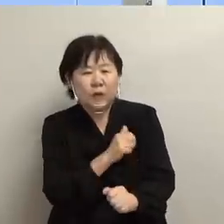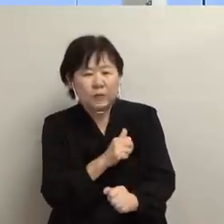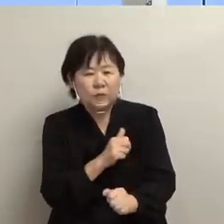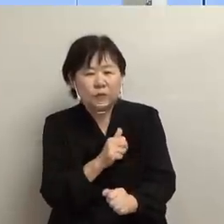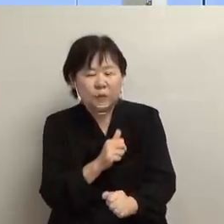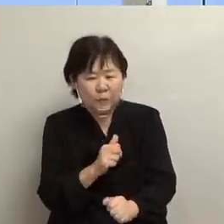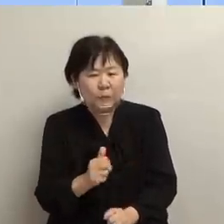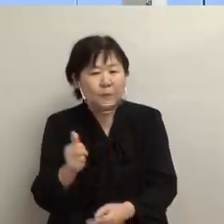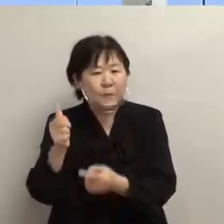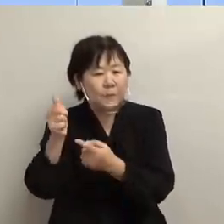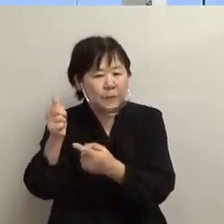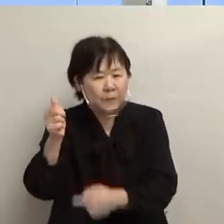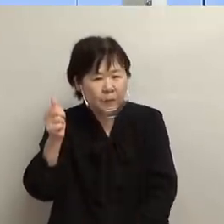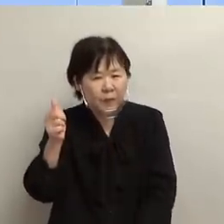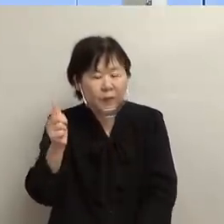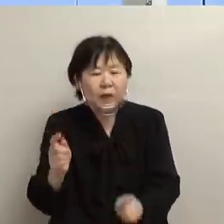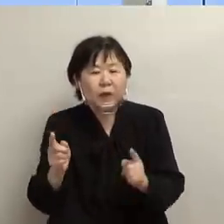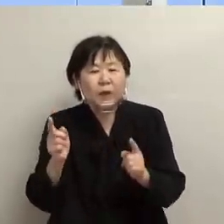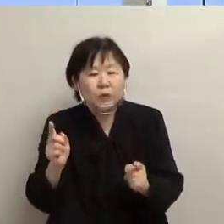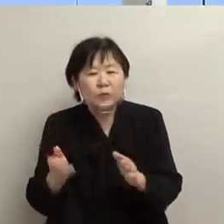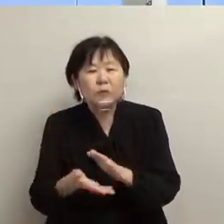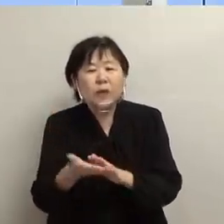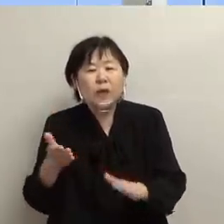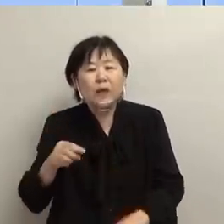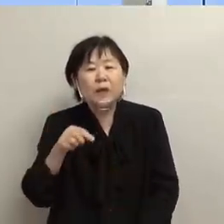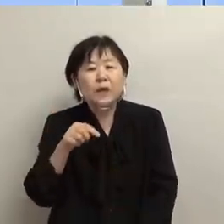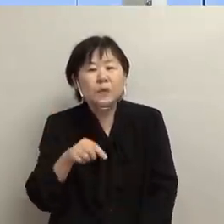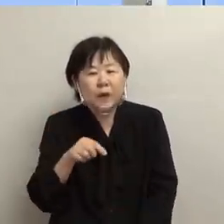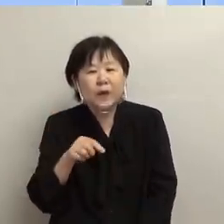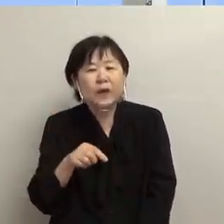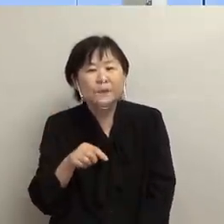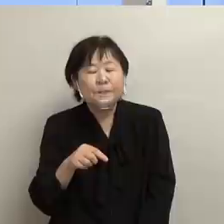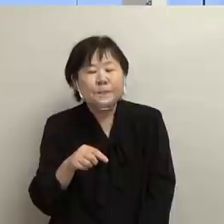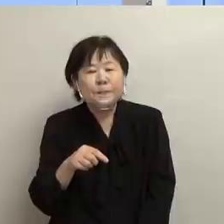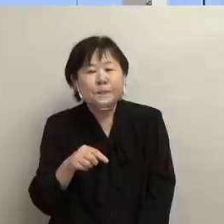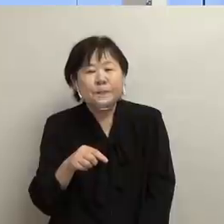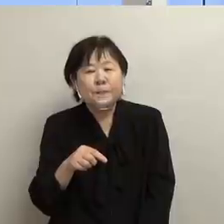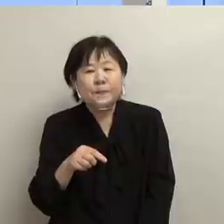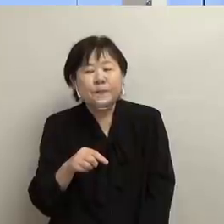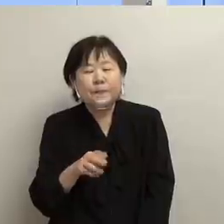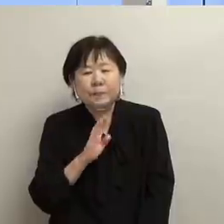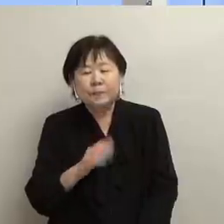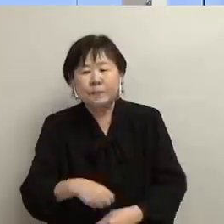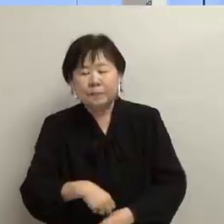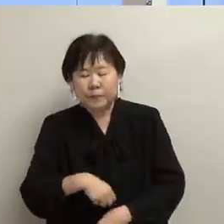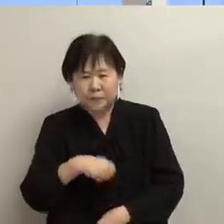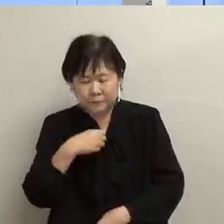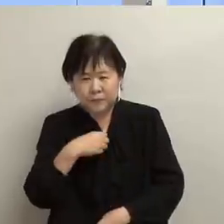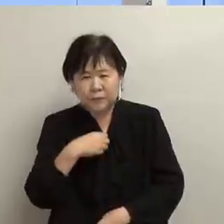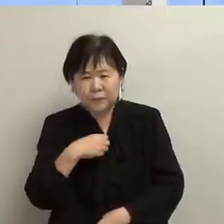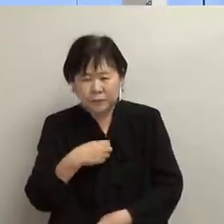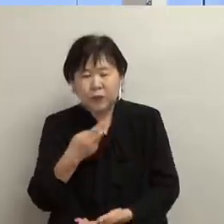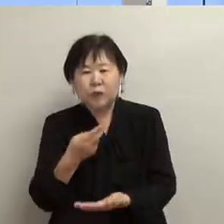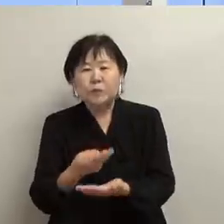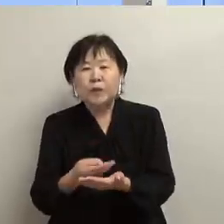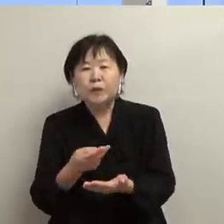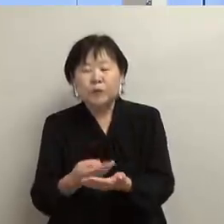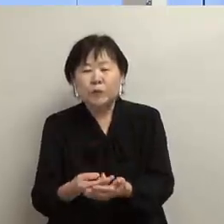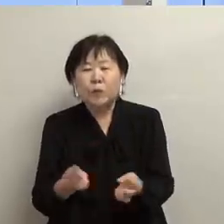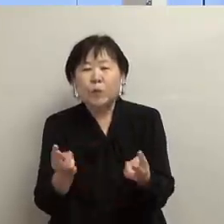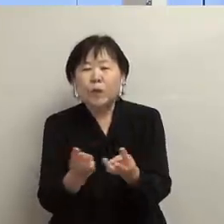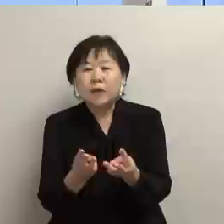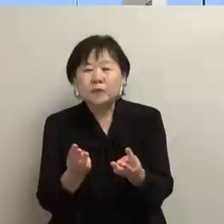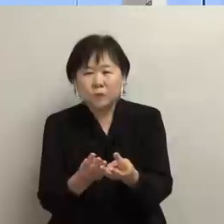からですね群馬県は非常にそのなんていいでしょうか真面目に了承数を